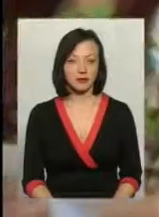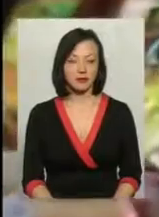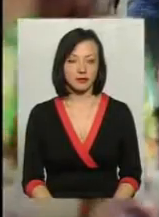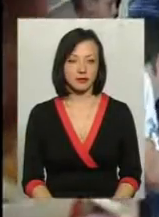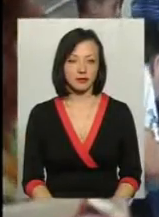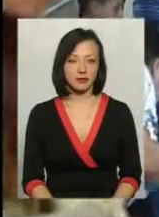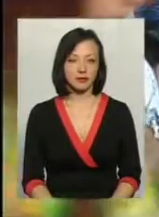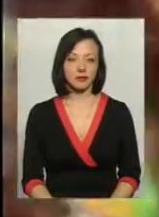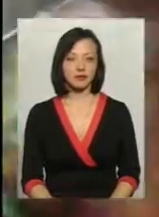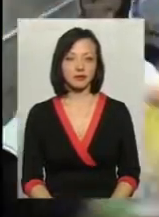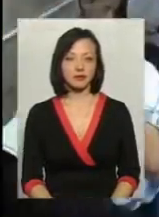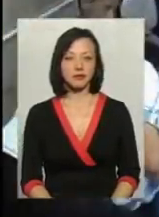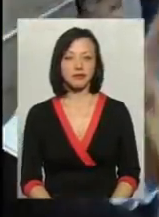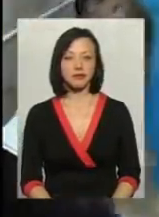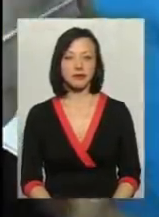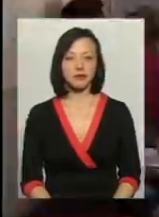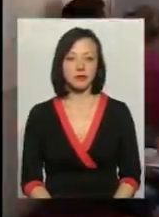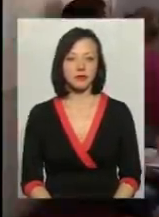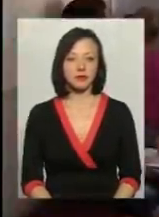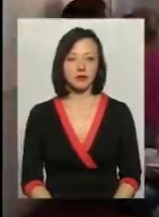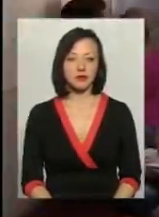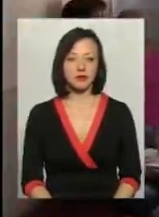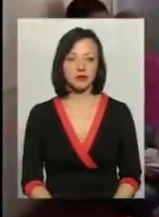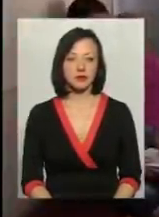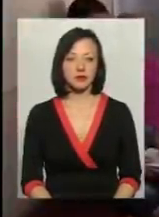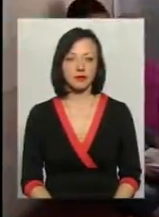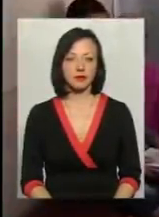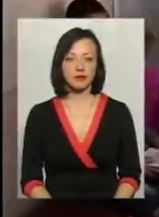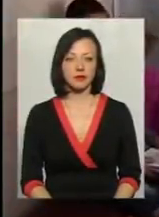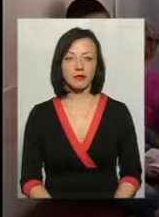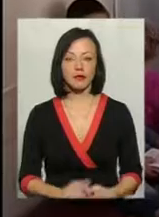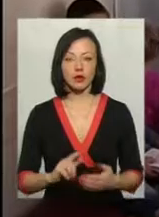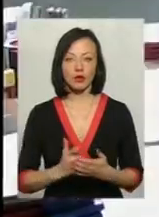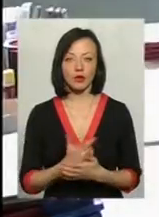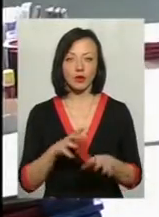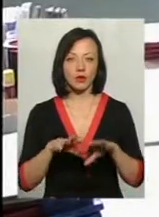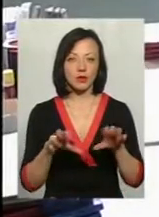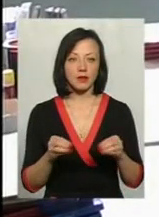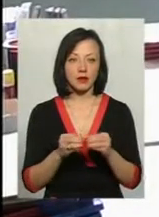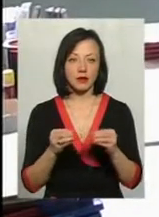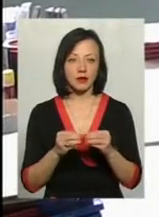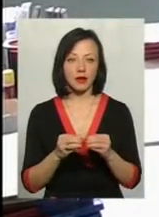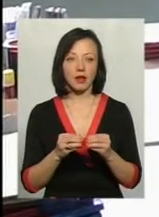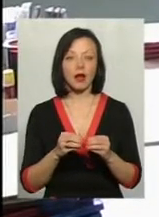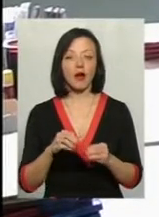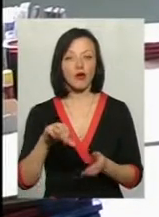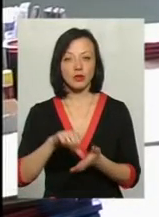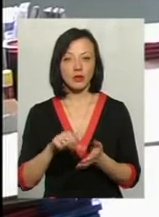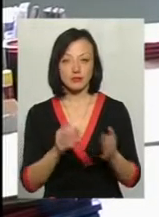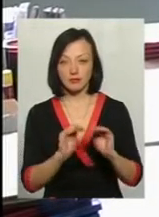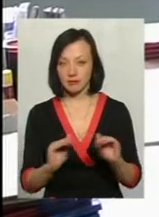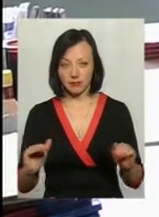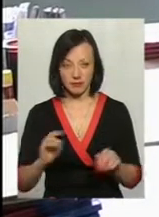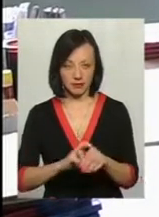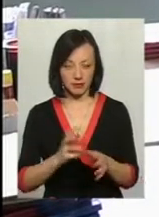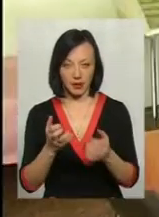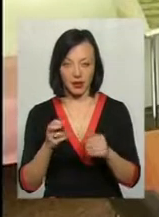Нові посади, але ті ж обличчя. У кабінетах Хмельницької міської дитячої поліклініки дітей приймають уже не дільничні педіатри,